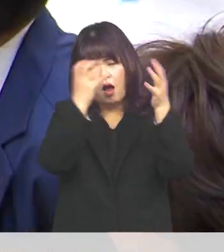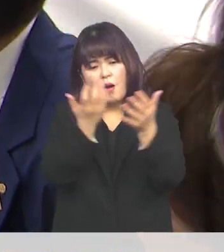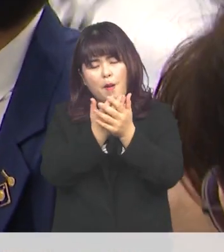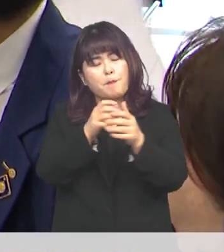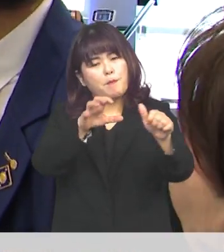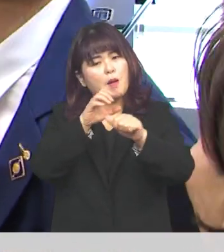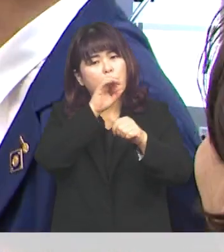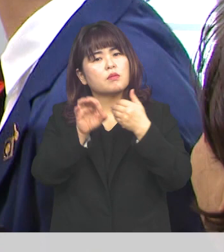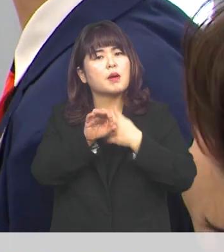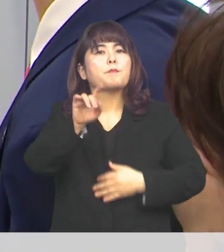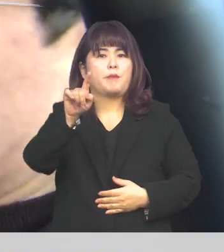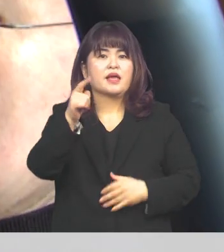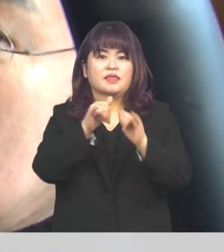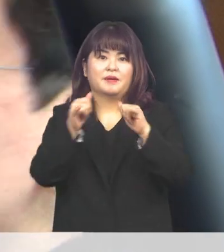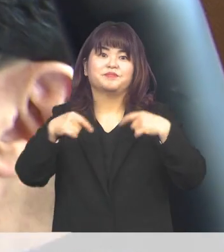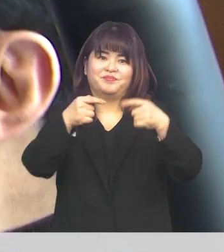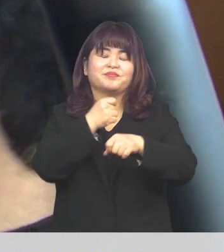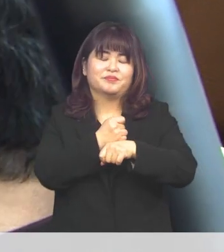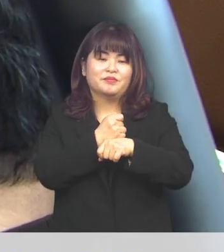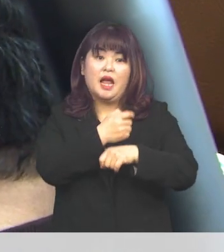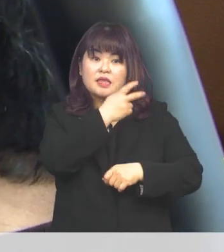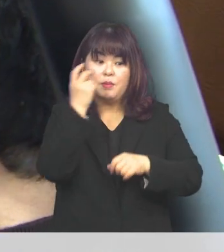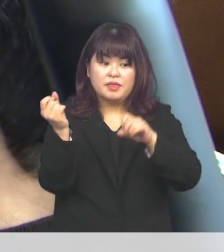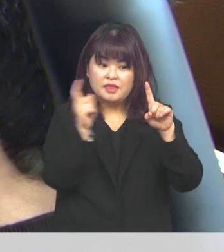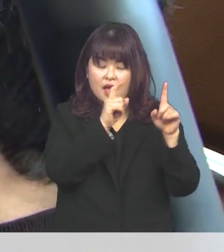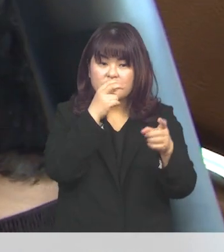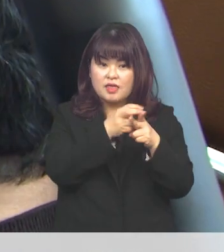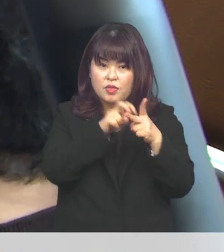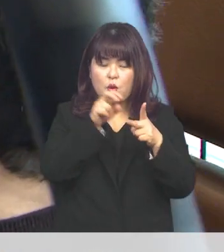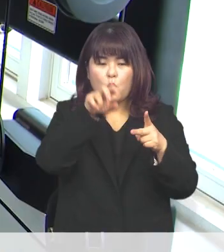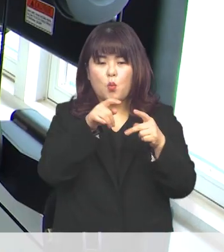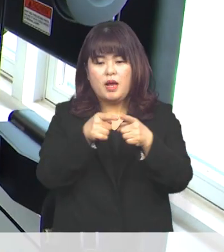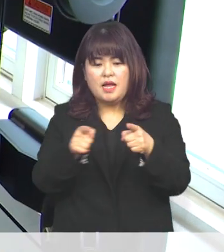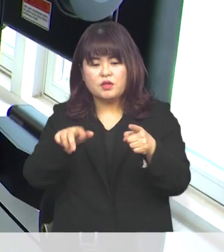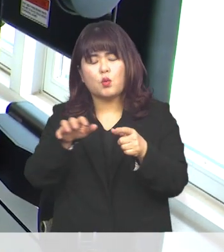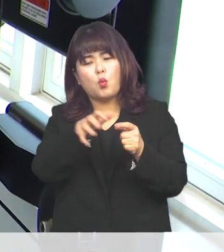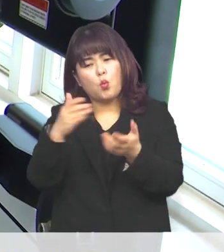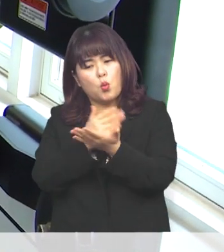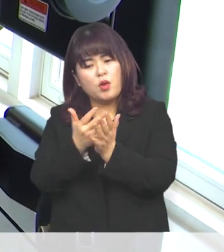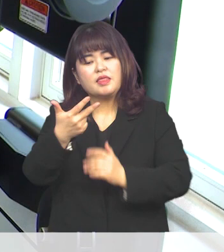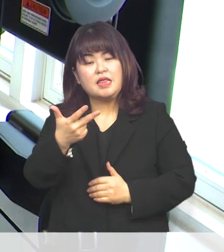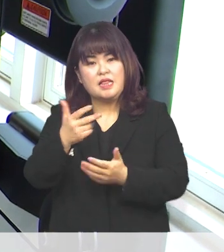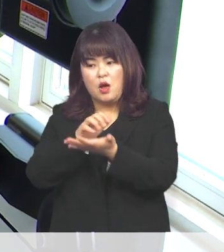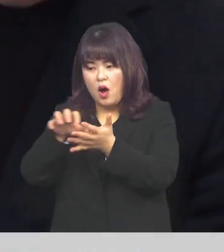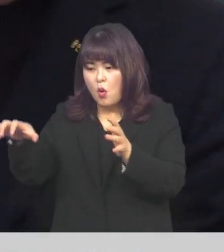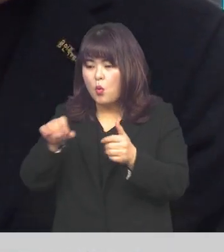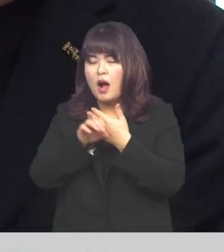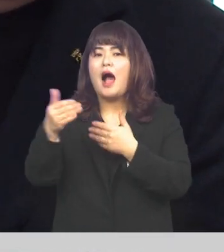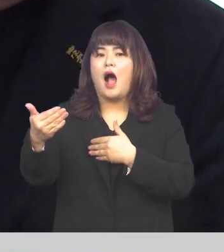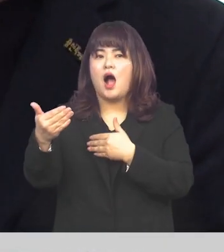명이 참석했습니다. 스마트재활센터는 1층에 7개 종류의 디지털 운동기구 구대를 갖춘 스마트짐을